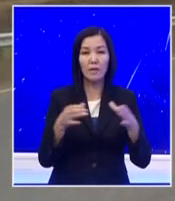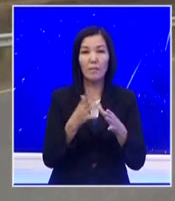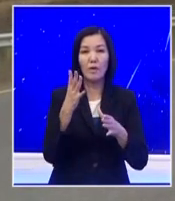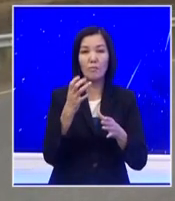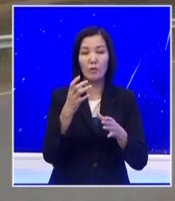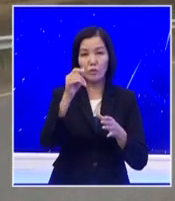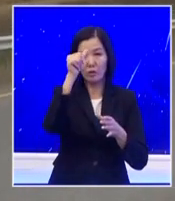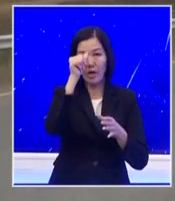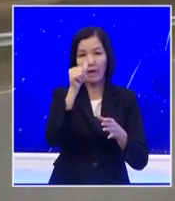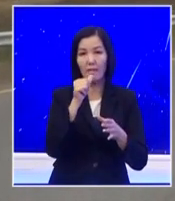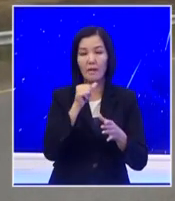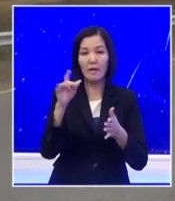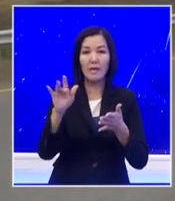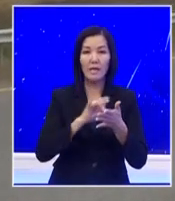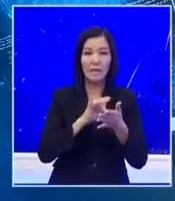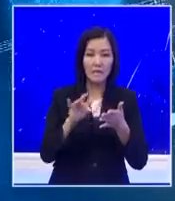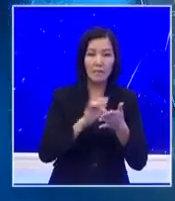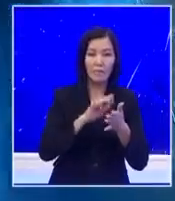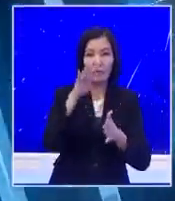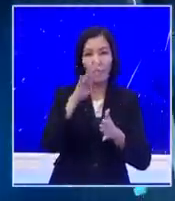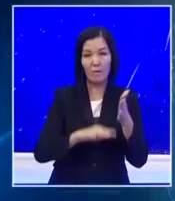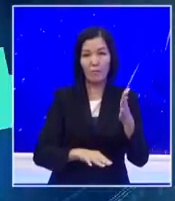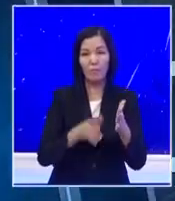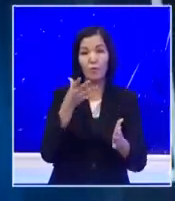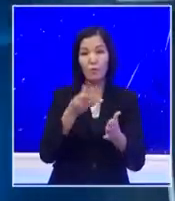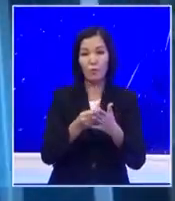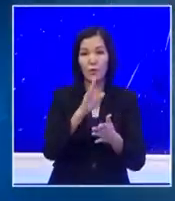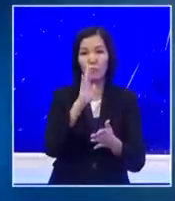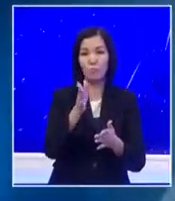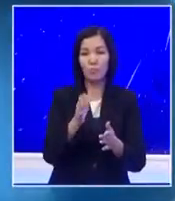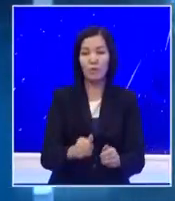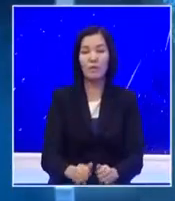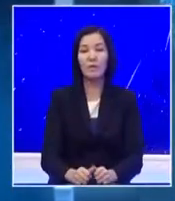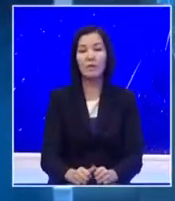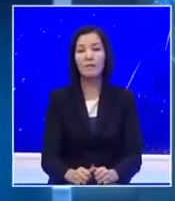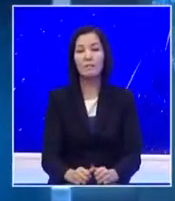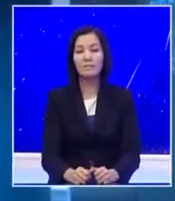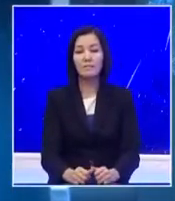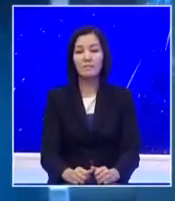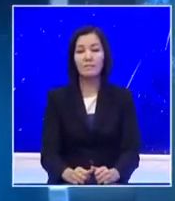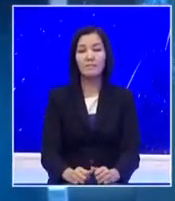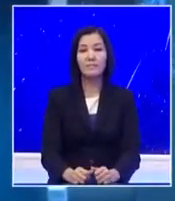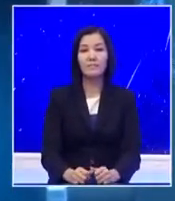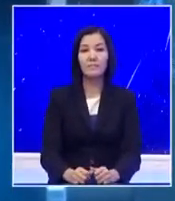есеп көрсеткіш көлемінде айыппұл салынды. Медет Жұмабай, Қайрат Қазтұрған, Жетісу телеарнасы.